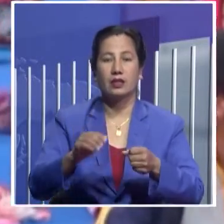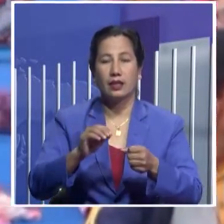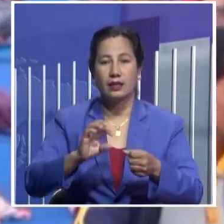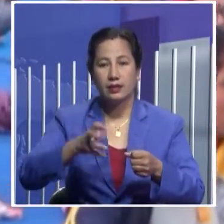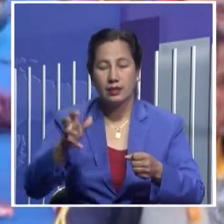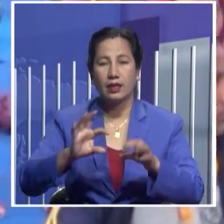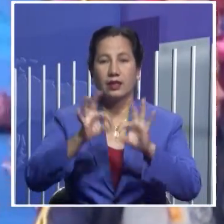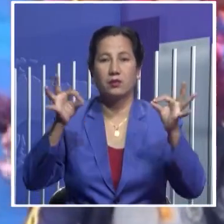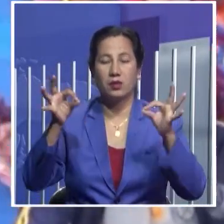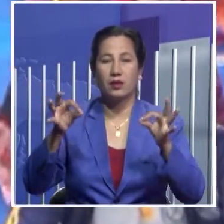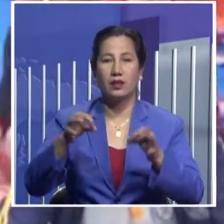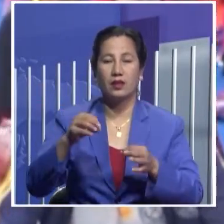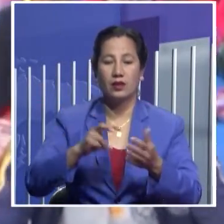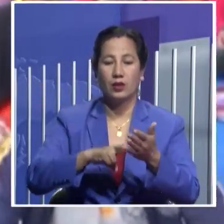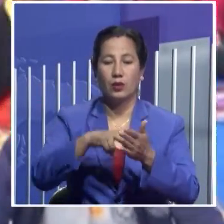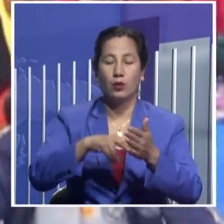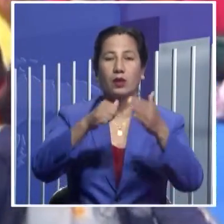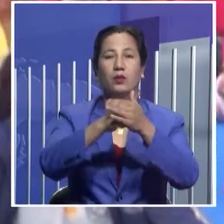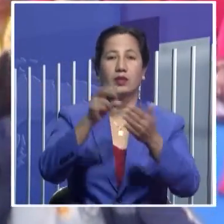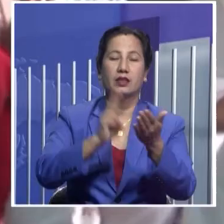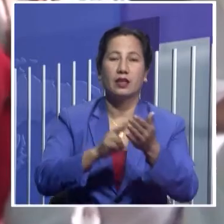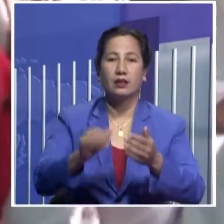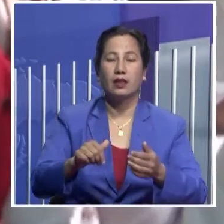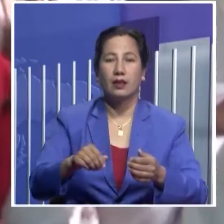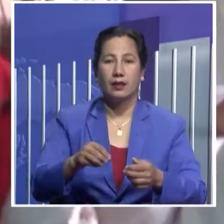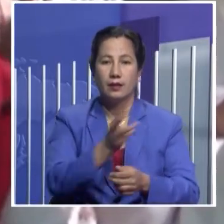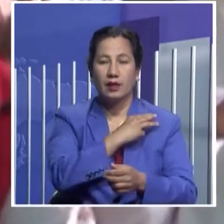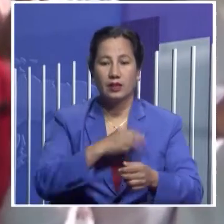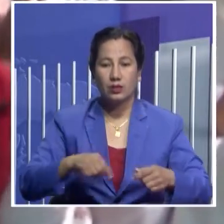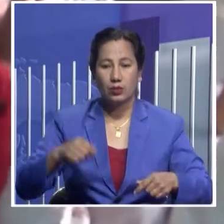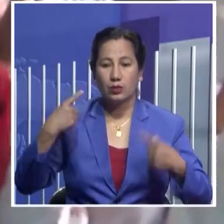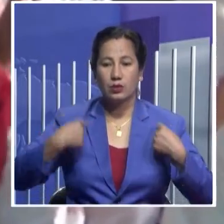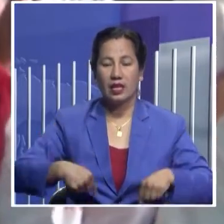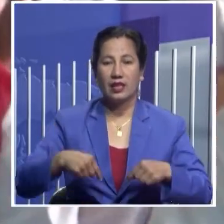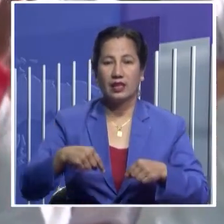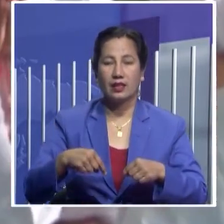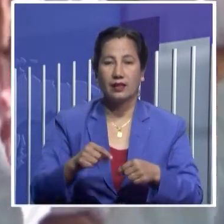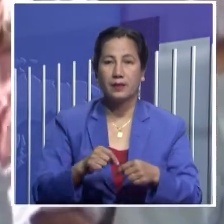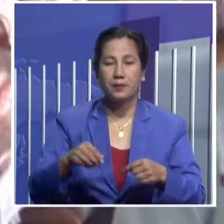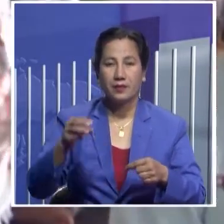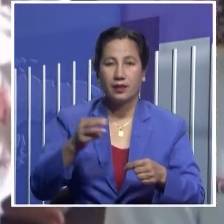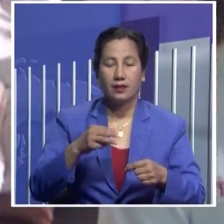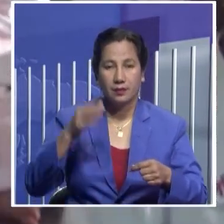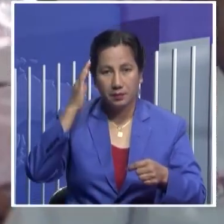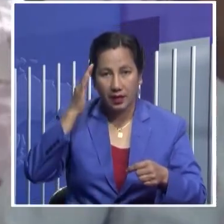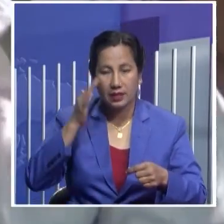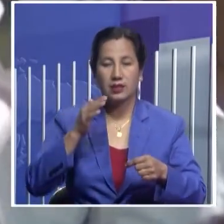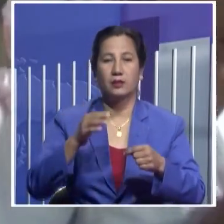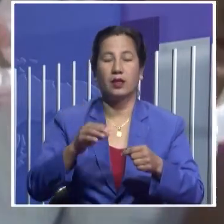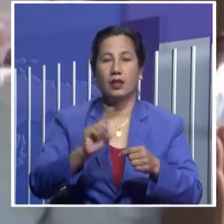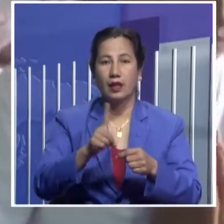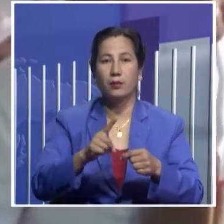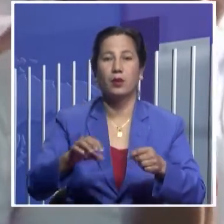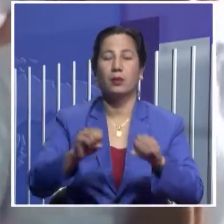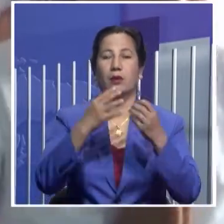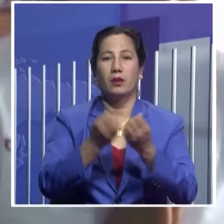विभिन्न योग शिविर पुग्न थालेका हुन्। मानिसको शारीरिक बनावट लगायत मानसिक रूपमा पनि सकारात्मक प्रभाव पार्ने भएकाले योग सबैका लागि